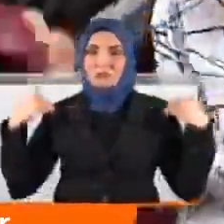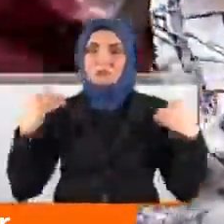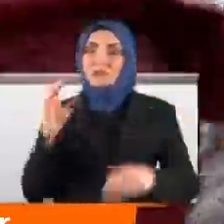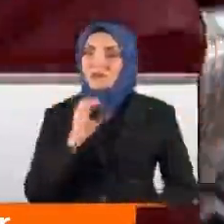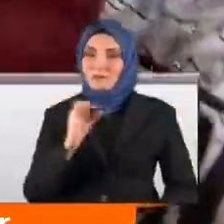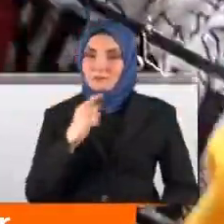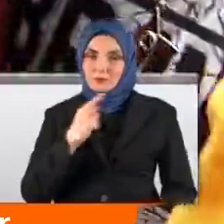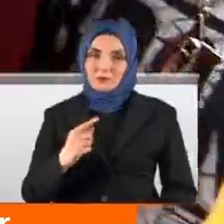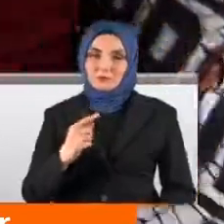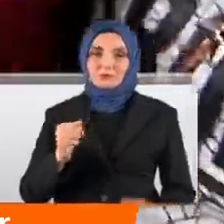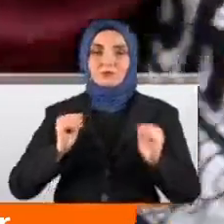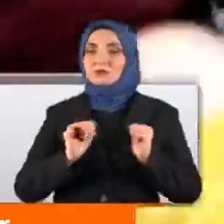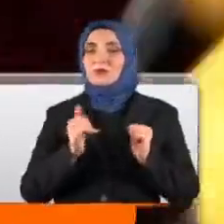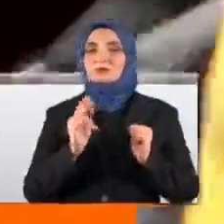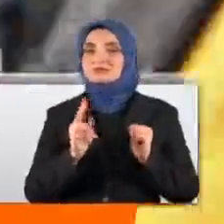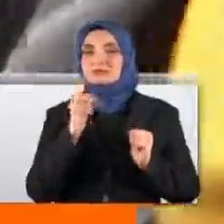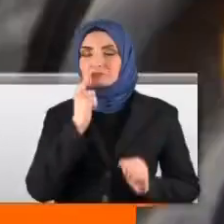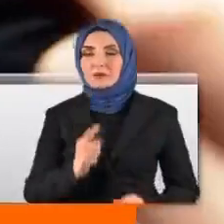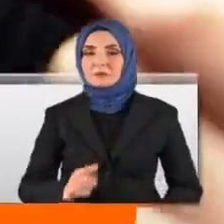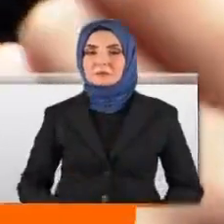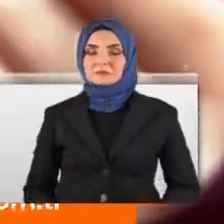bakalım kaç kilo? Oo.